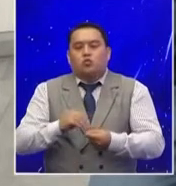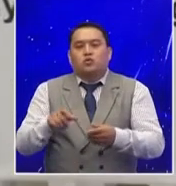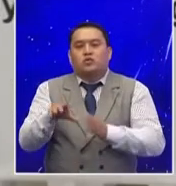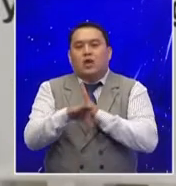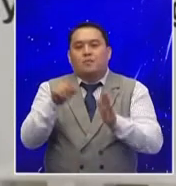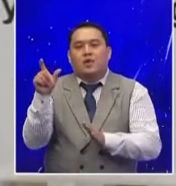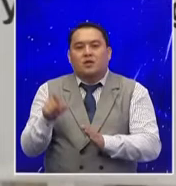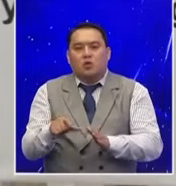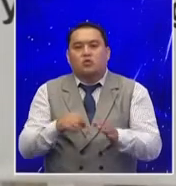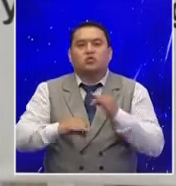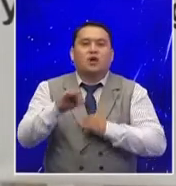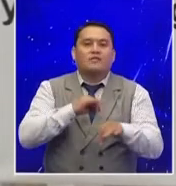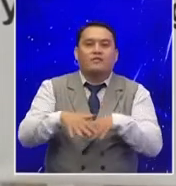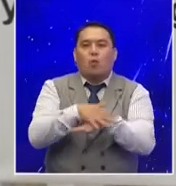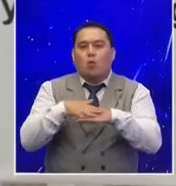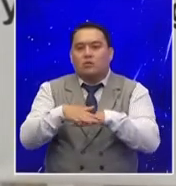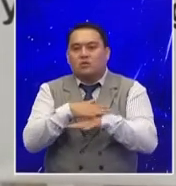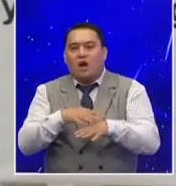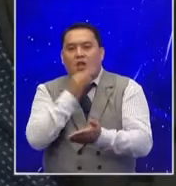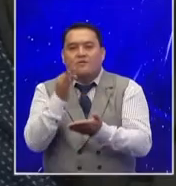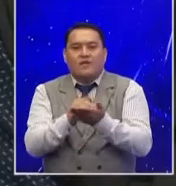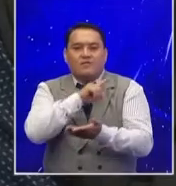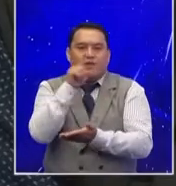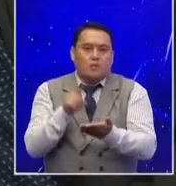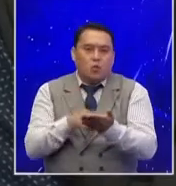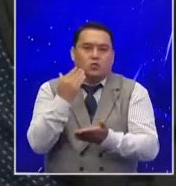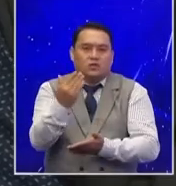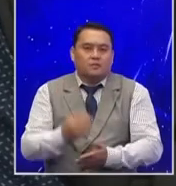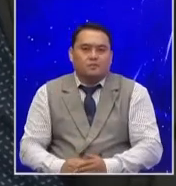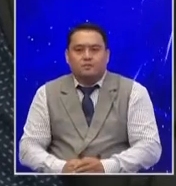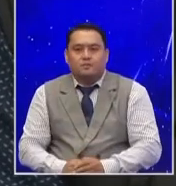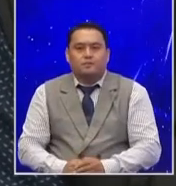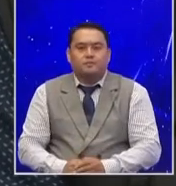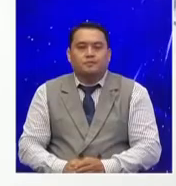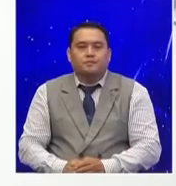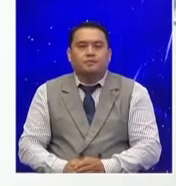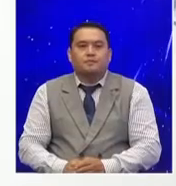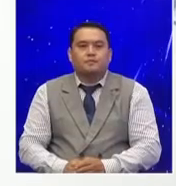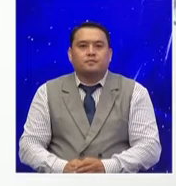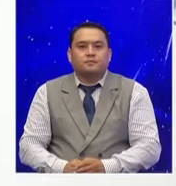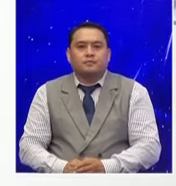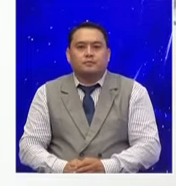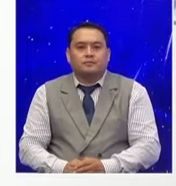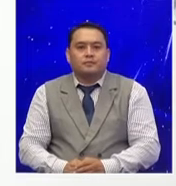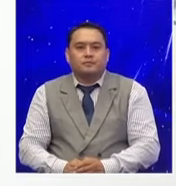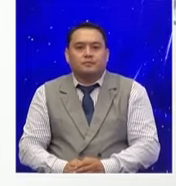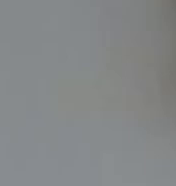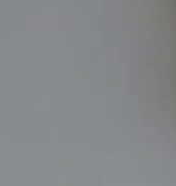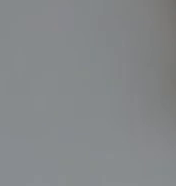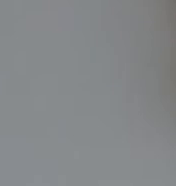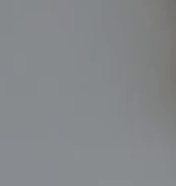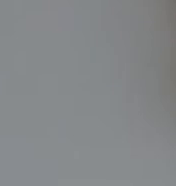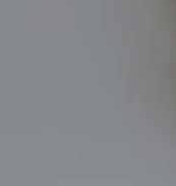провела беседу с жителями Илийского района, ответив на все волнующие их вопросы. Адина Смагулова, Курманжан Касымжанулы,